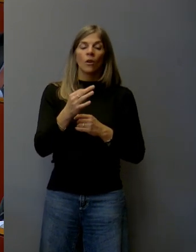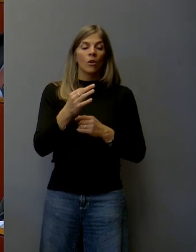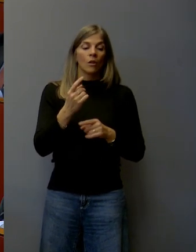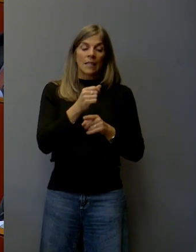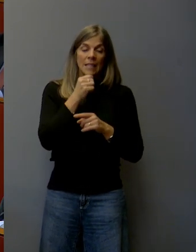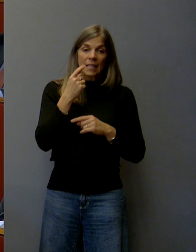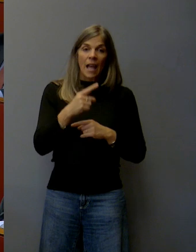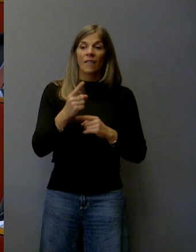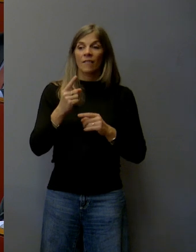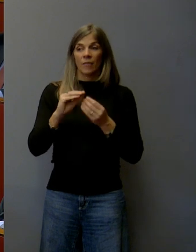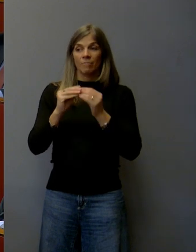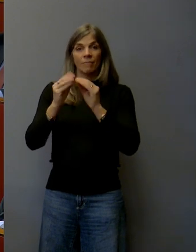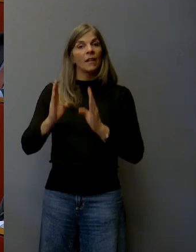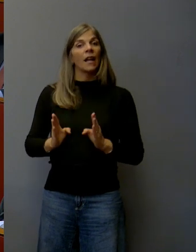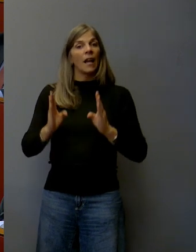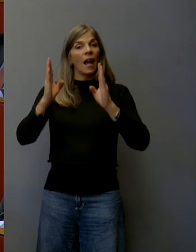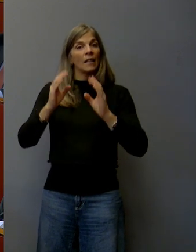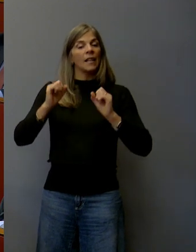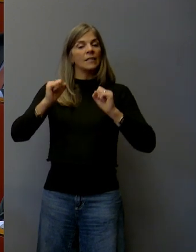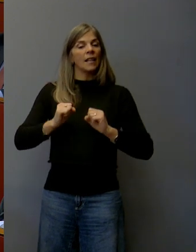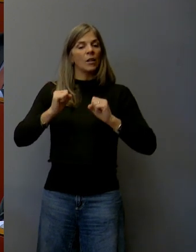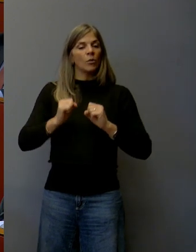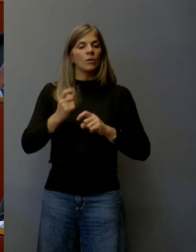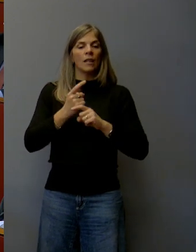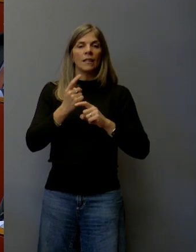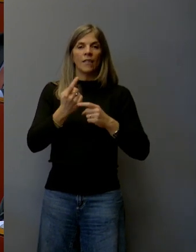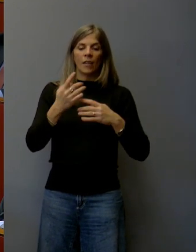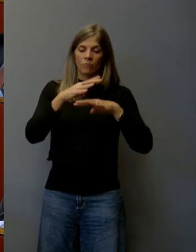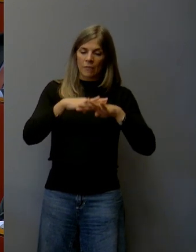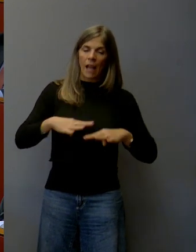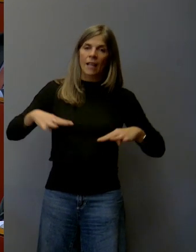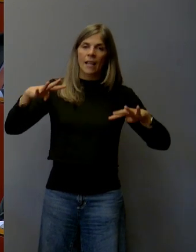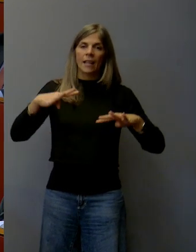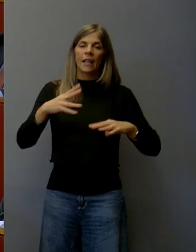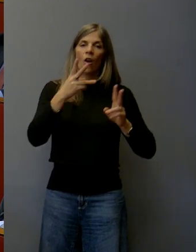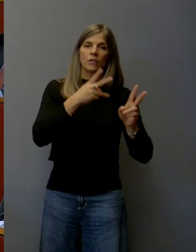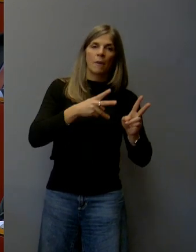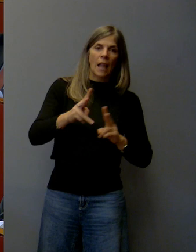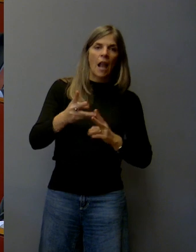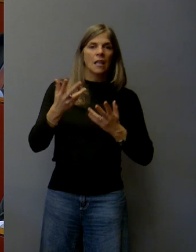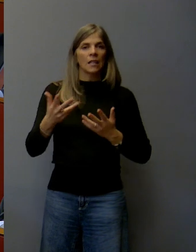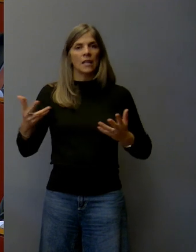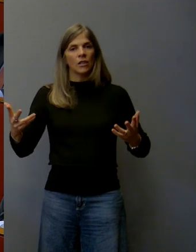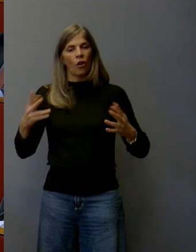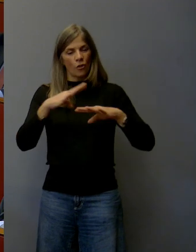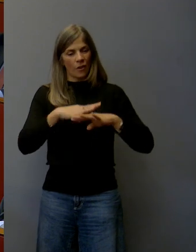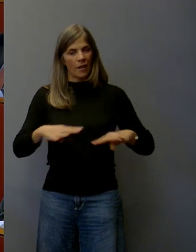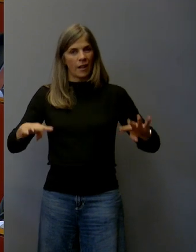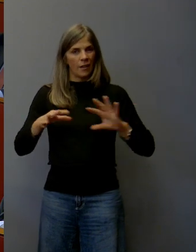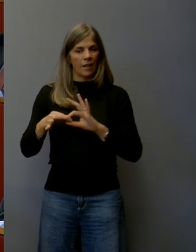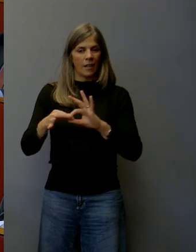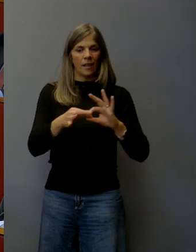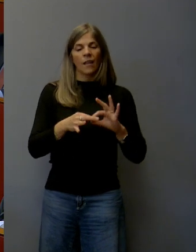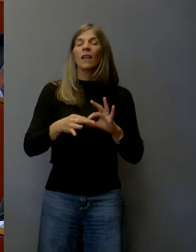le case della salute una integrazione ospedale territorio socio sanitaria adeguata anche qua Mi verrebbe da dire che quando